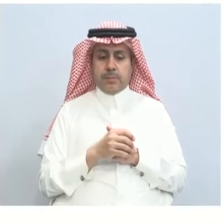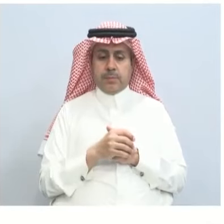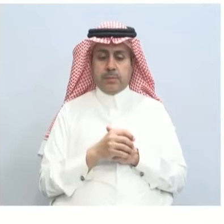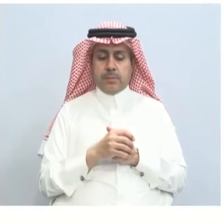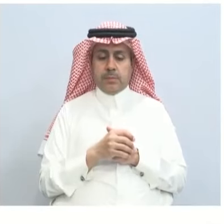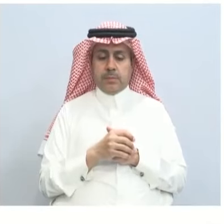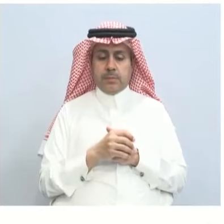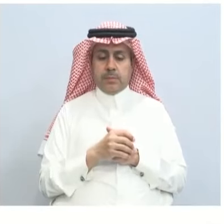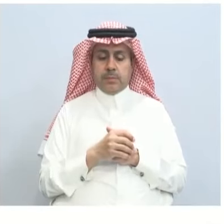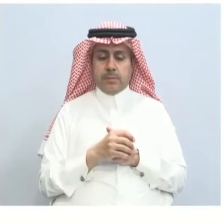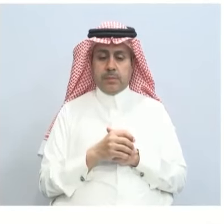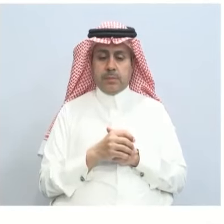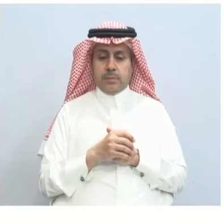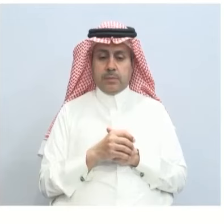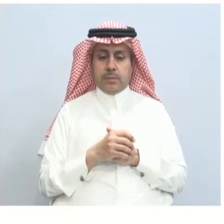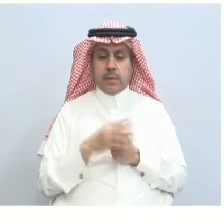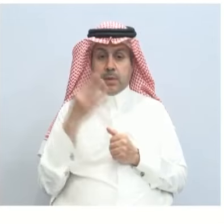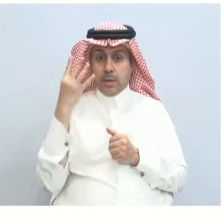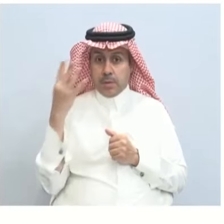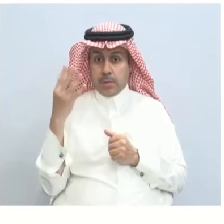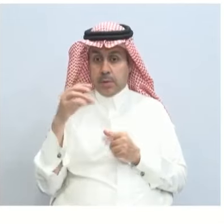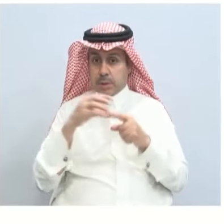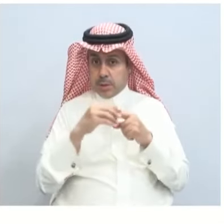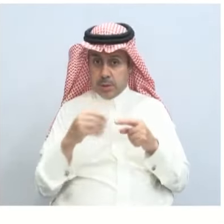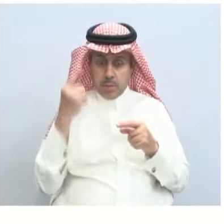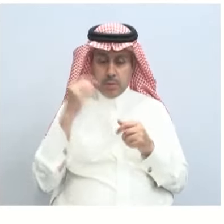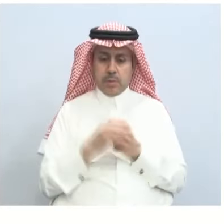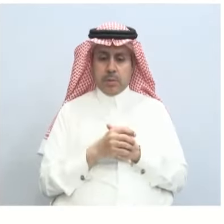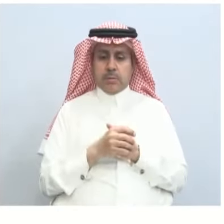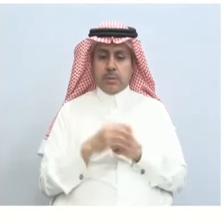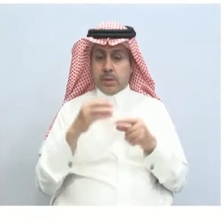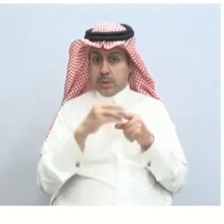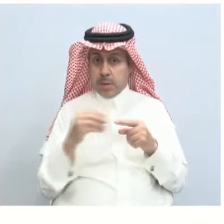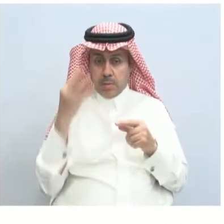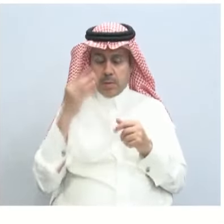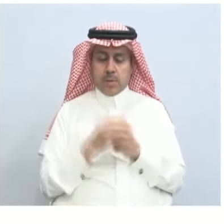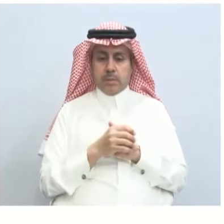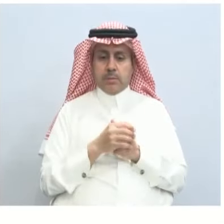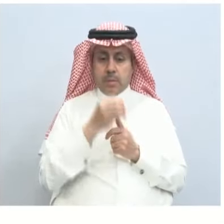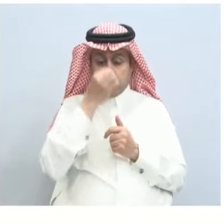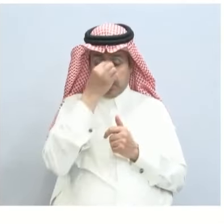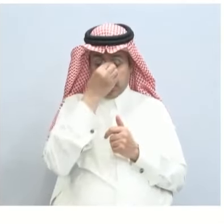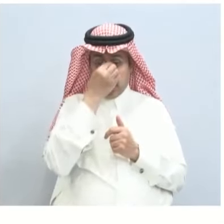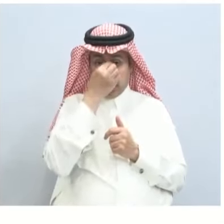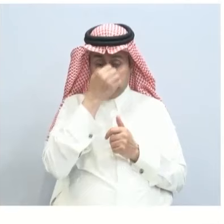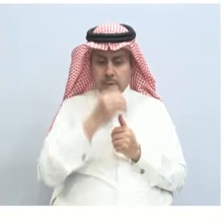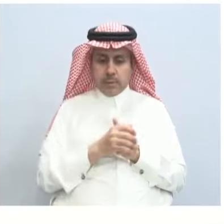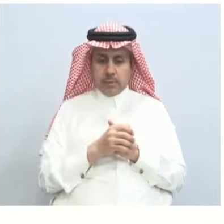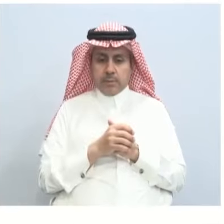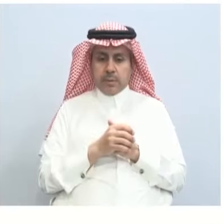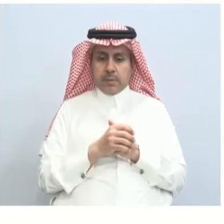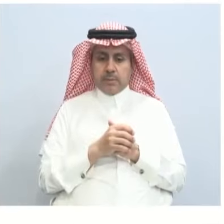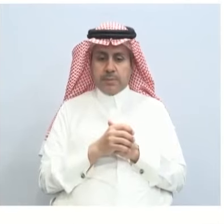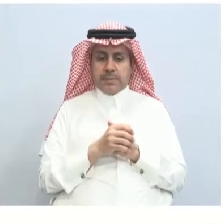10 و 4 في سالب وا بتعطيك سالب ا كذا خلصنا الاولى الحين بالنسبه للجي ش